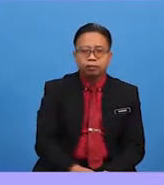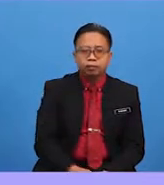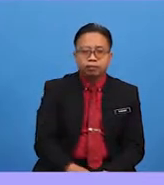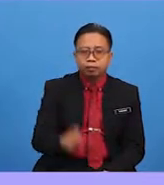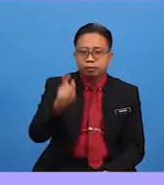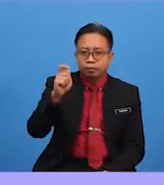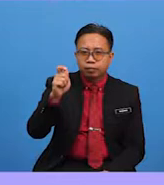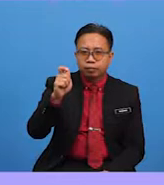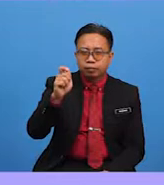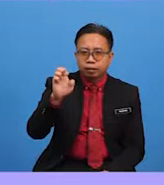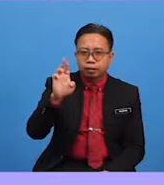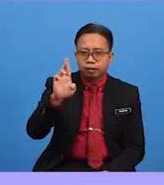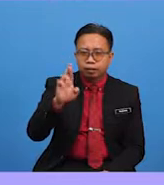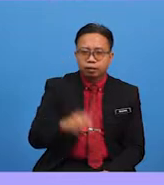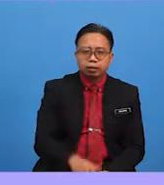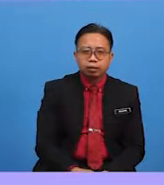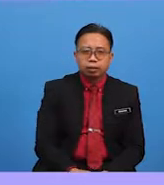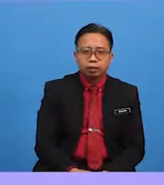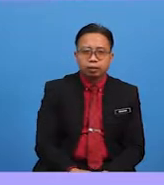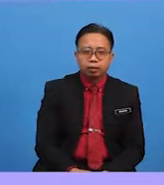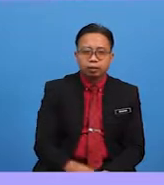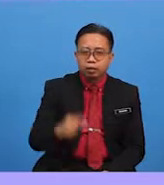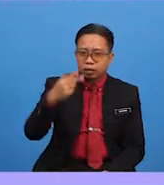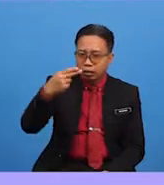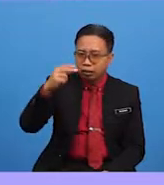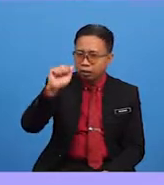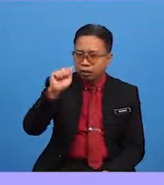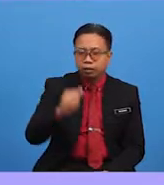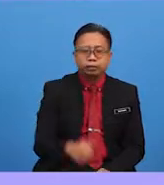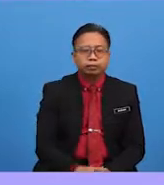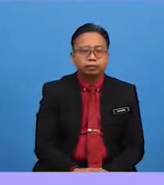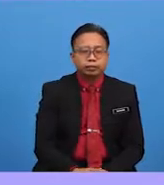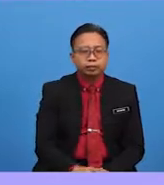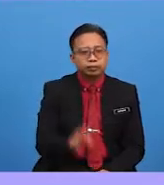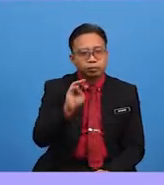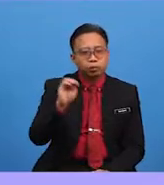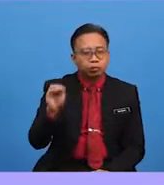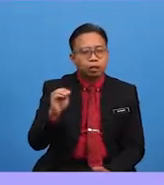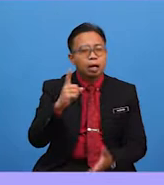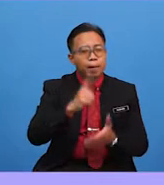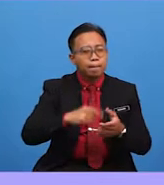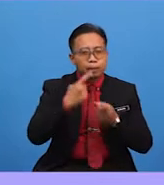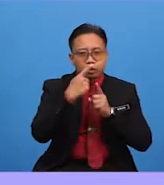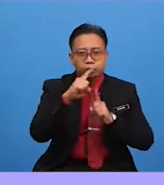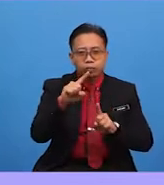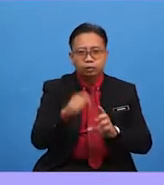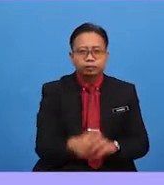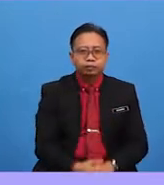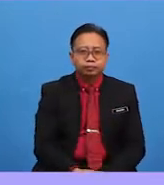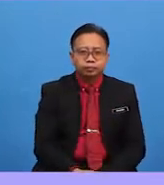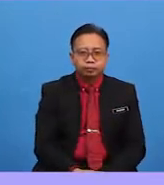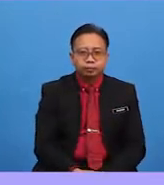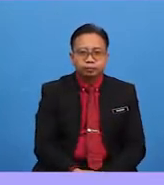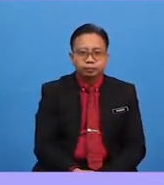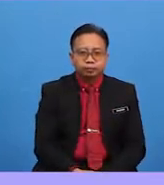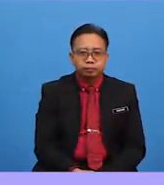Li, lin, tar, ha. Murid-murid, apa jawapan yang